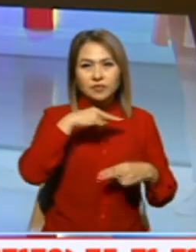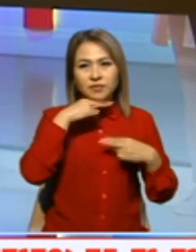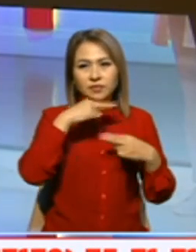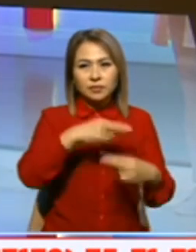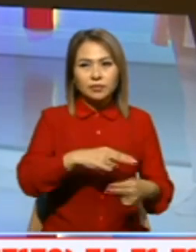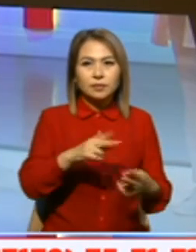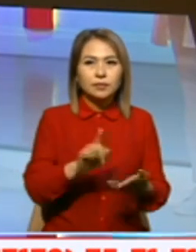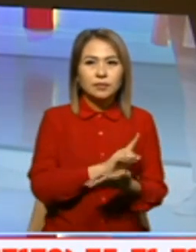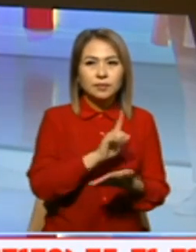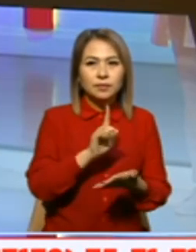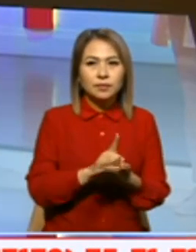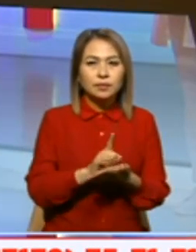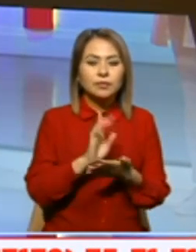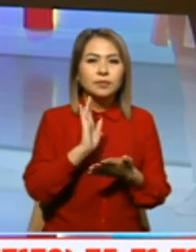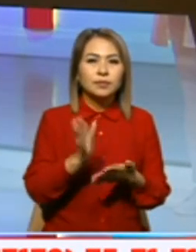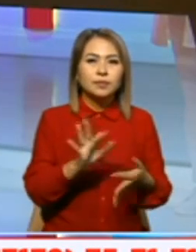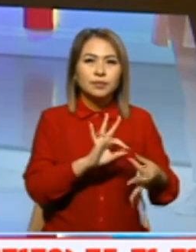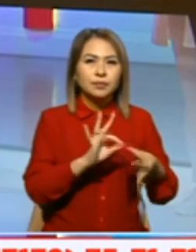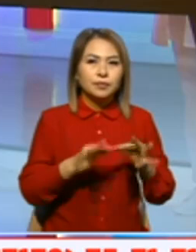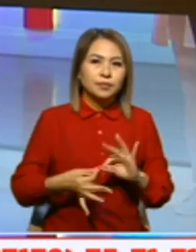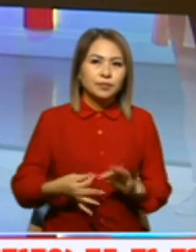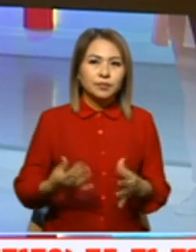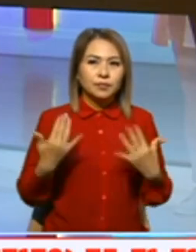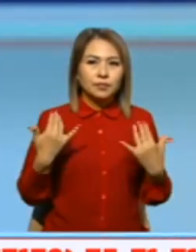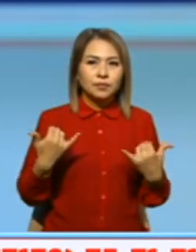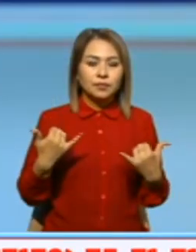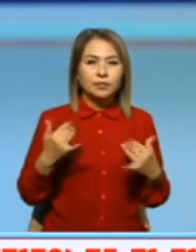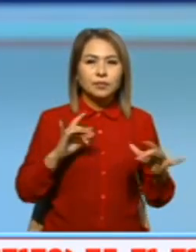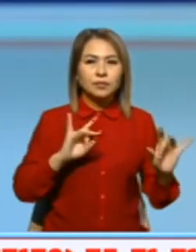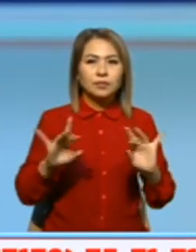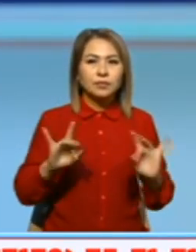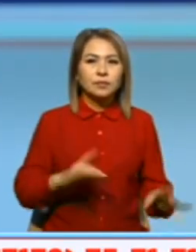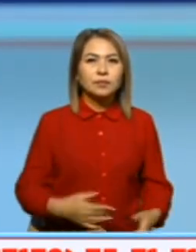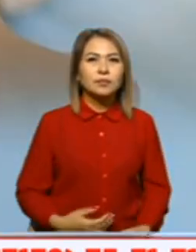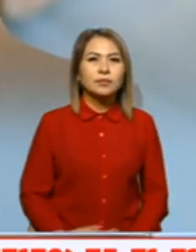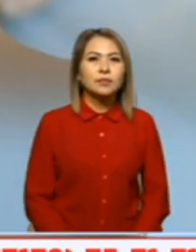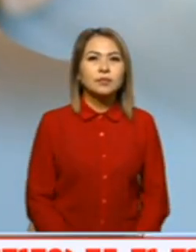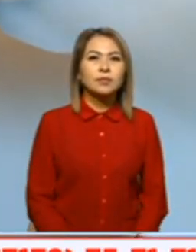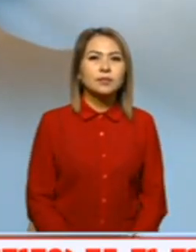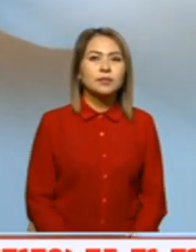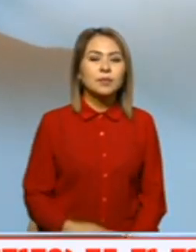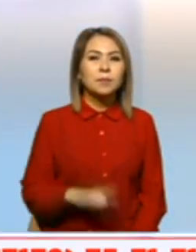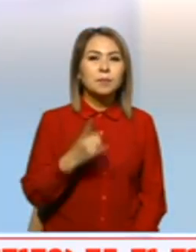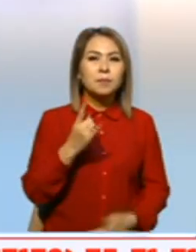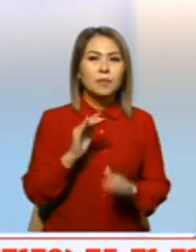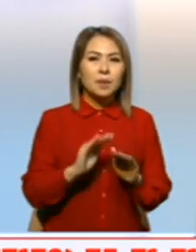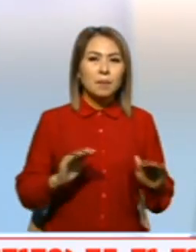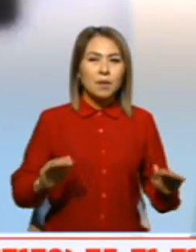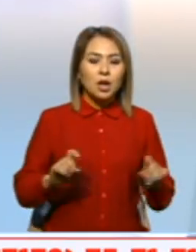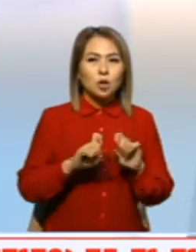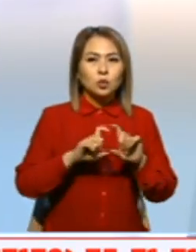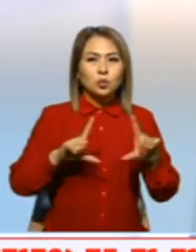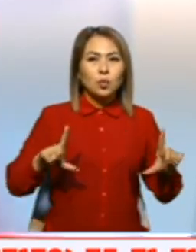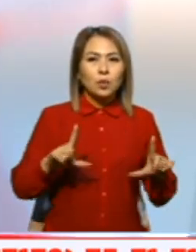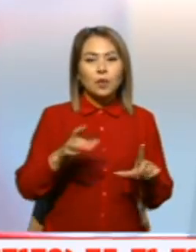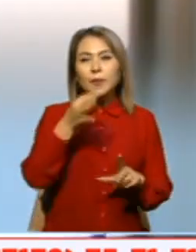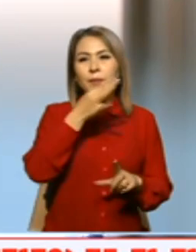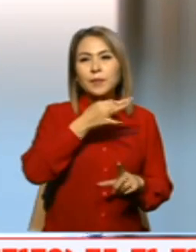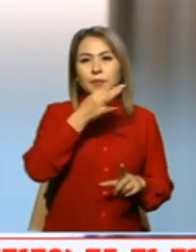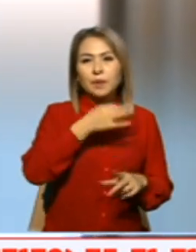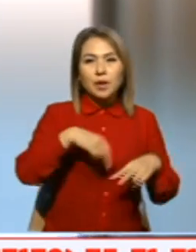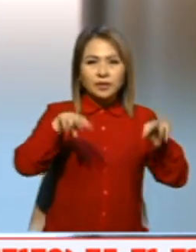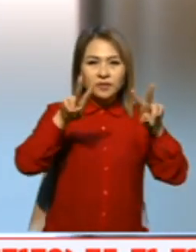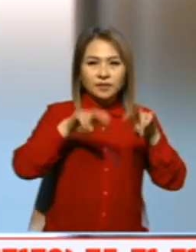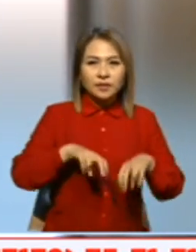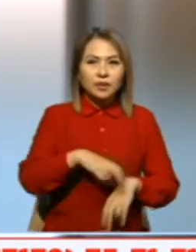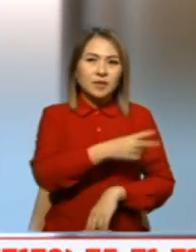бөлуіміз керек деген дүниелердің барлығын түсіндіретін боламыз. Қазір бізде шағын үзіліс. Балабақша мен мектепке барар алдында балаңызды